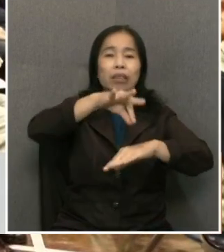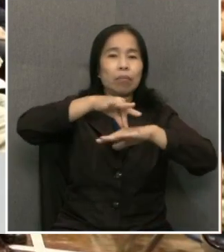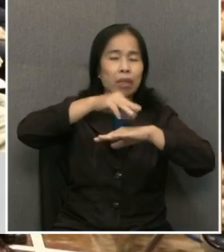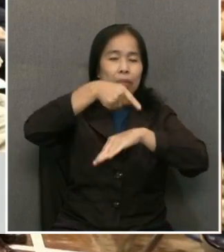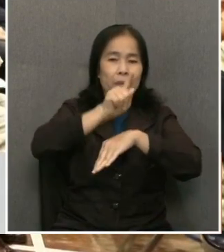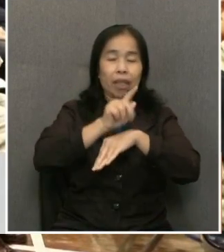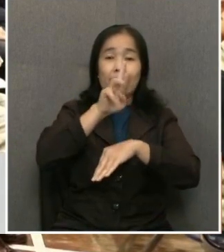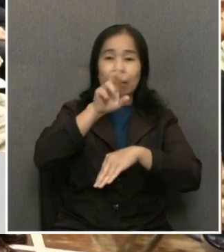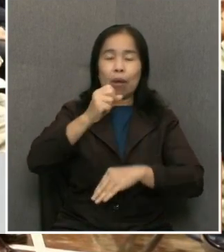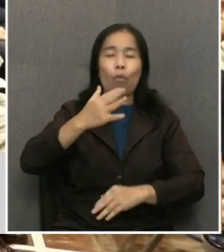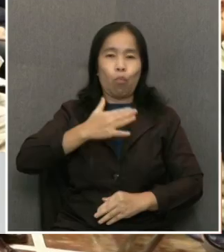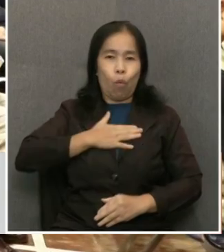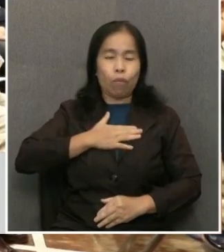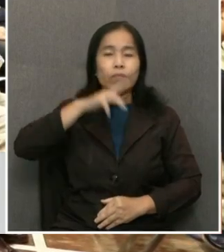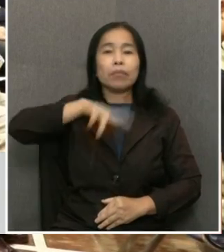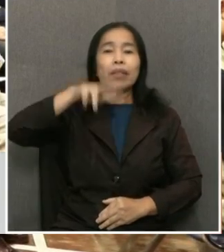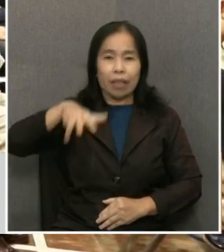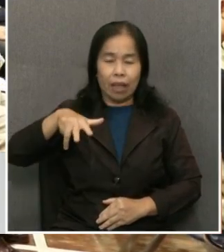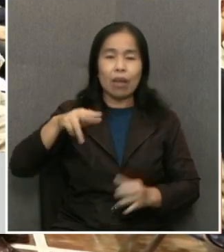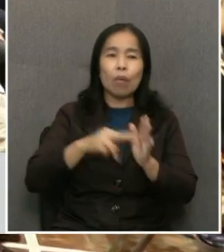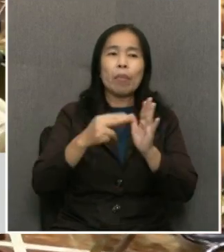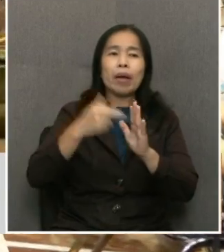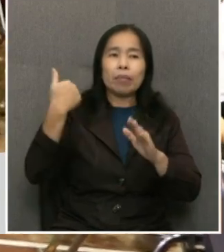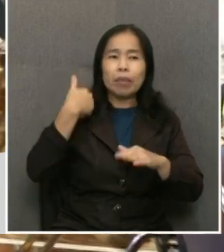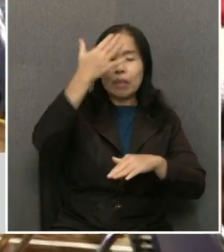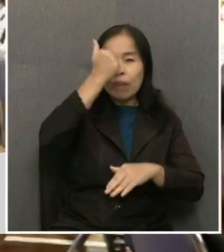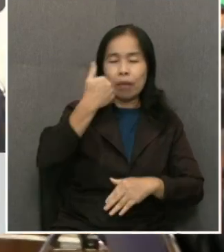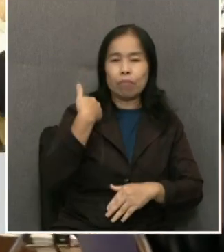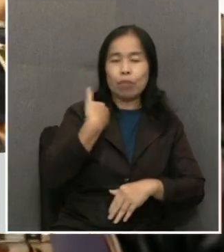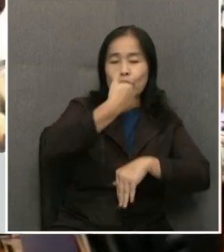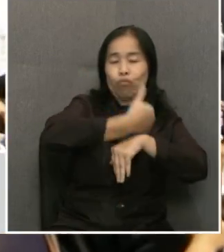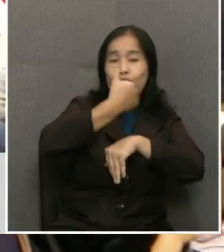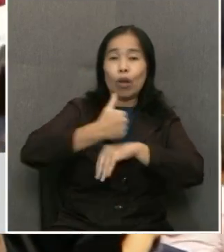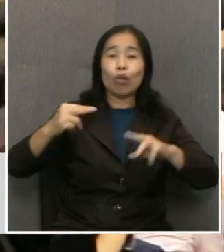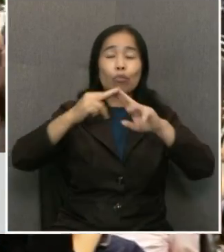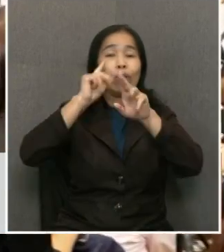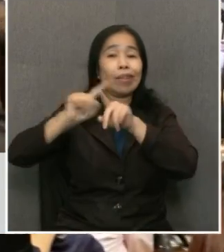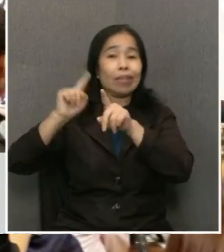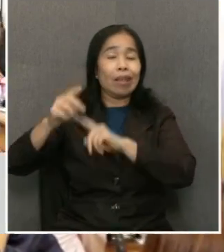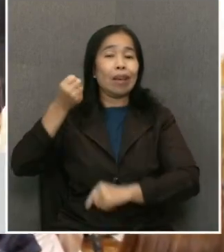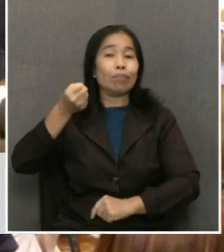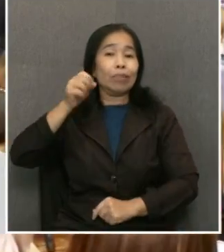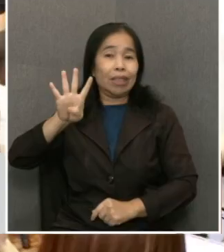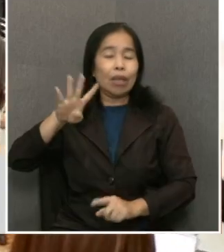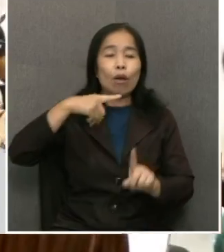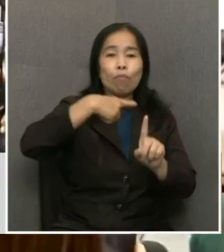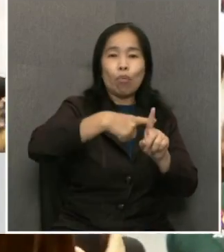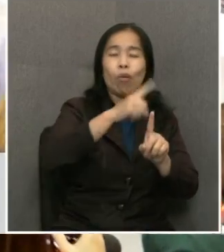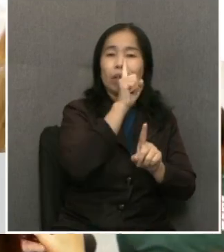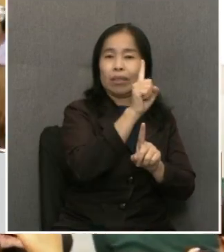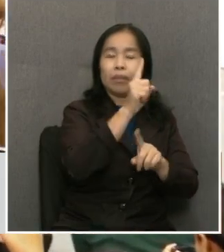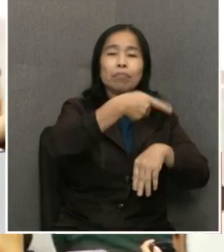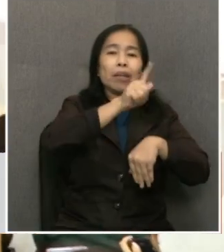ภานะครับโดยยึดสูตรเก้าอี้14รัฐมนตรีบวก1ก็คือประธานนิติบัญญัติตามข้อตกล